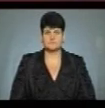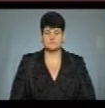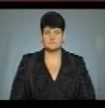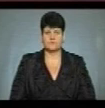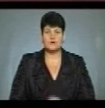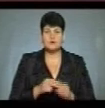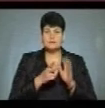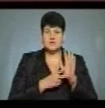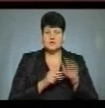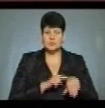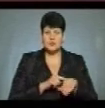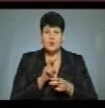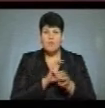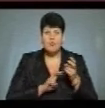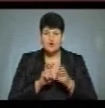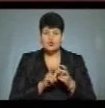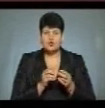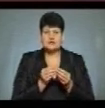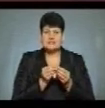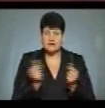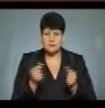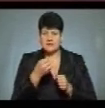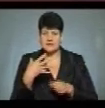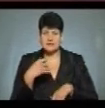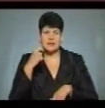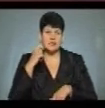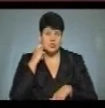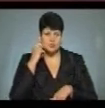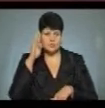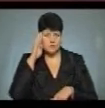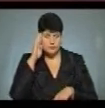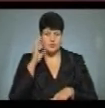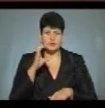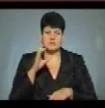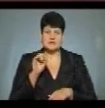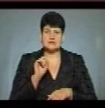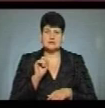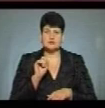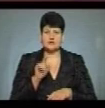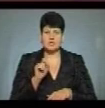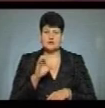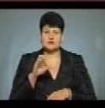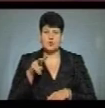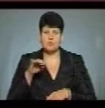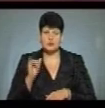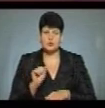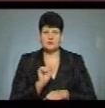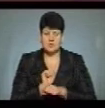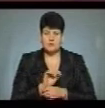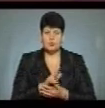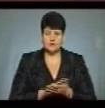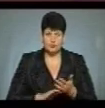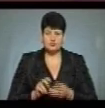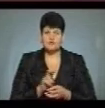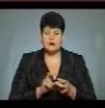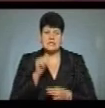О 17-й годині пошуки зниклого 15-річного жителя села Золота Слобода Козівського району призупинили. Продовжать шукати Віктора